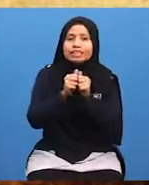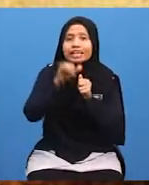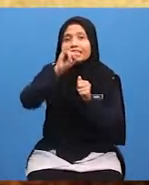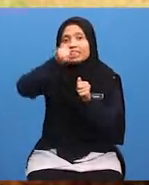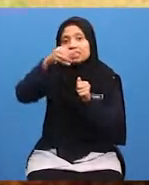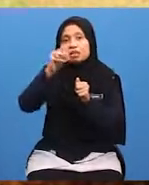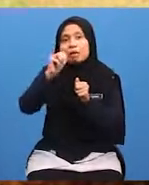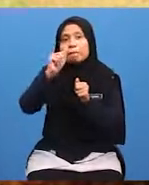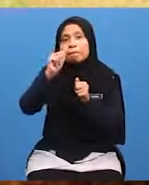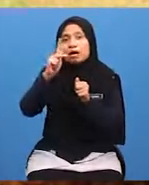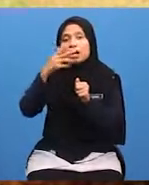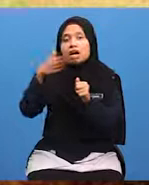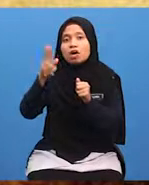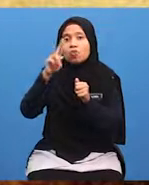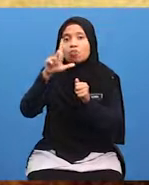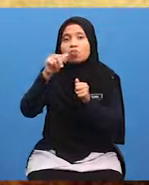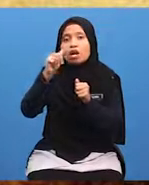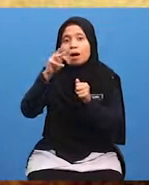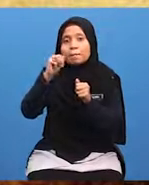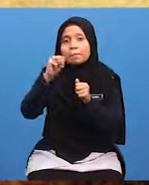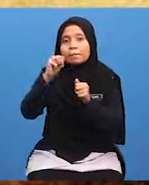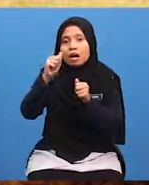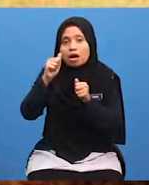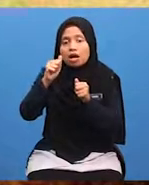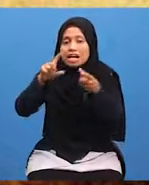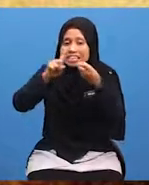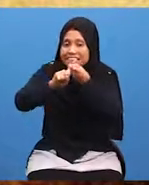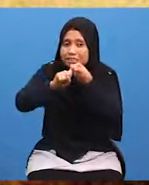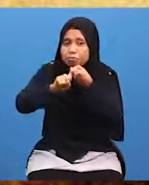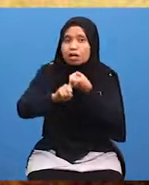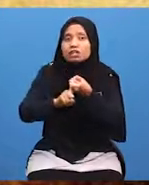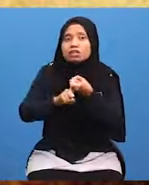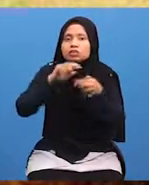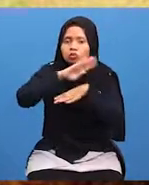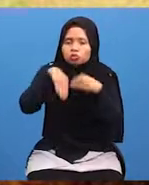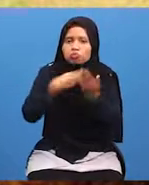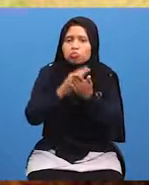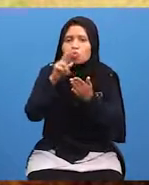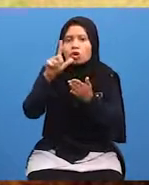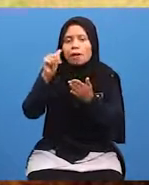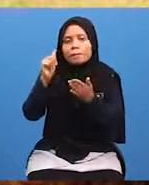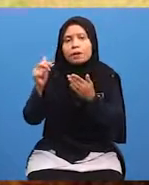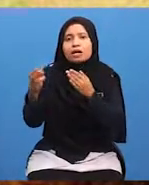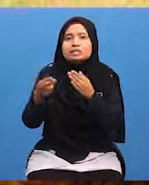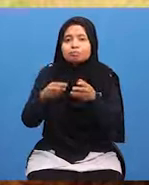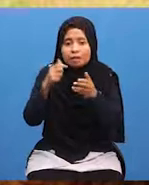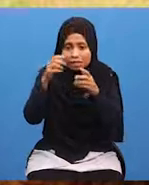ulama' pula adalah kesepakatan para ulama' dalam menetapkan satu hukum dalam agama